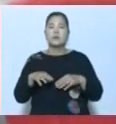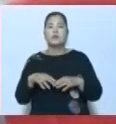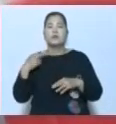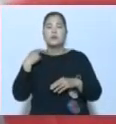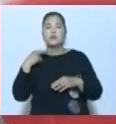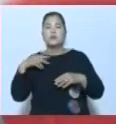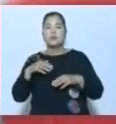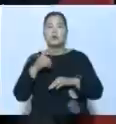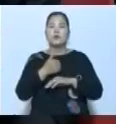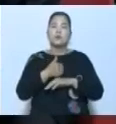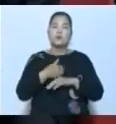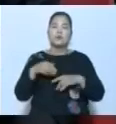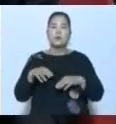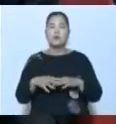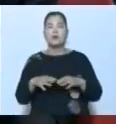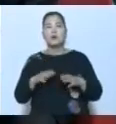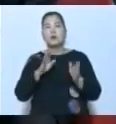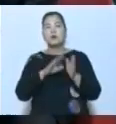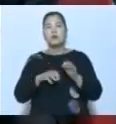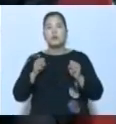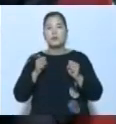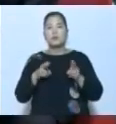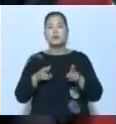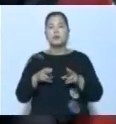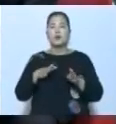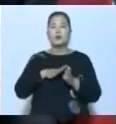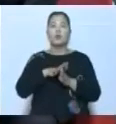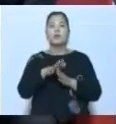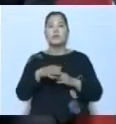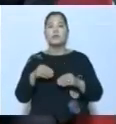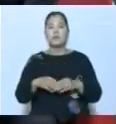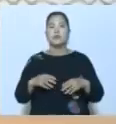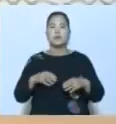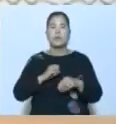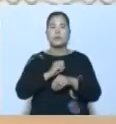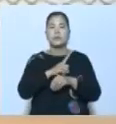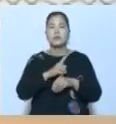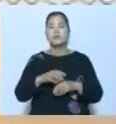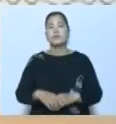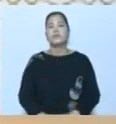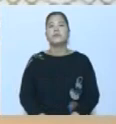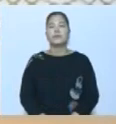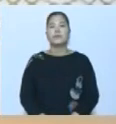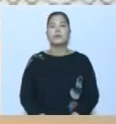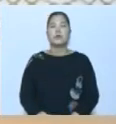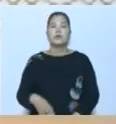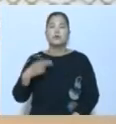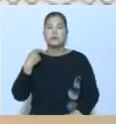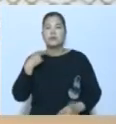аталған жұмыстарды үйлестіру кезінде қауіпсіздікті толық қамтамасыз етуді тапсырды. Үлкен